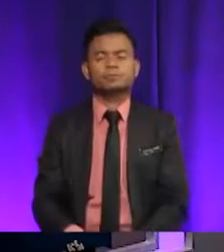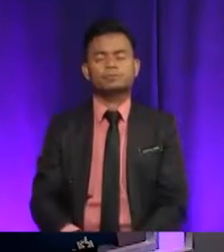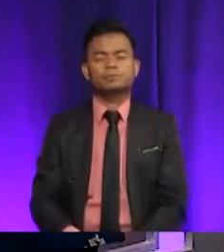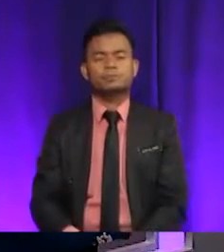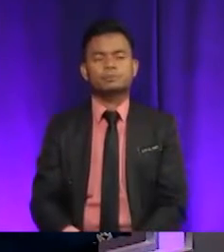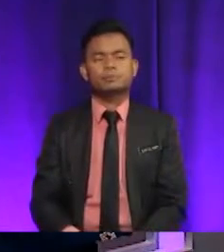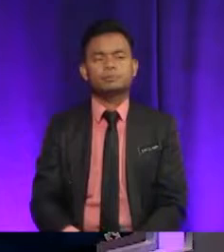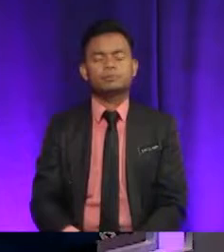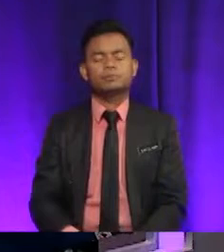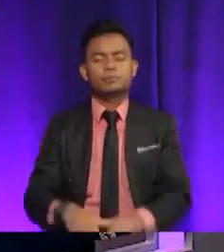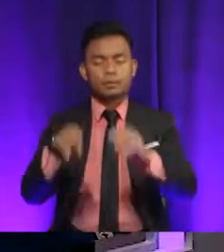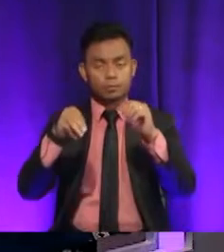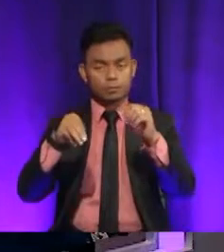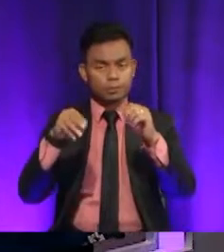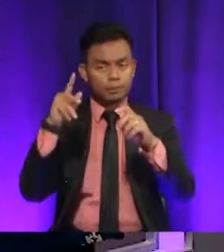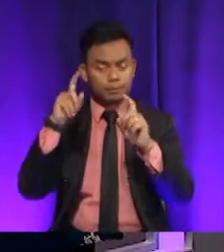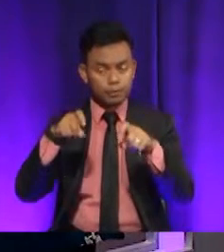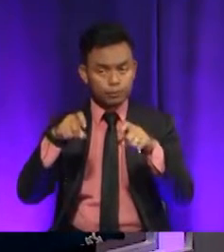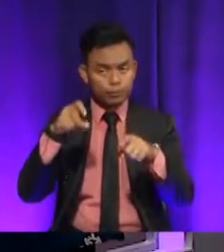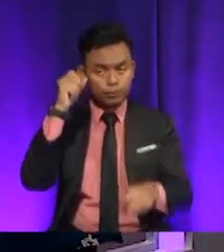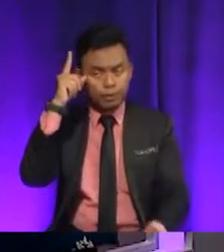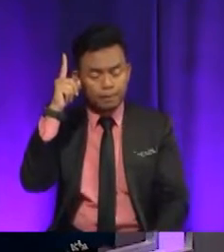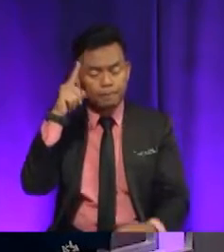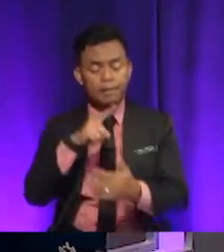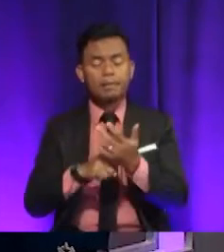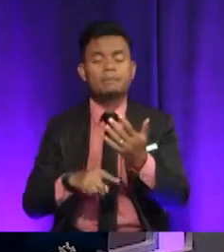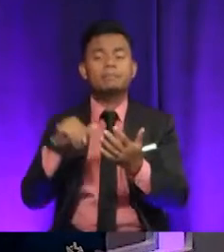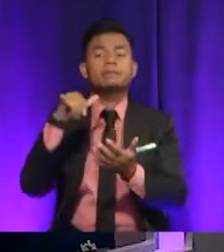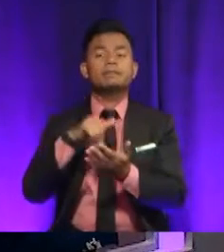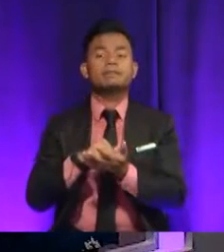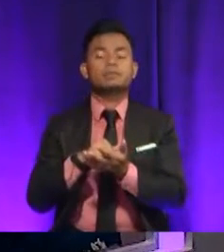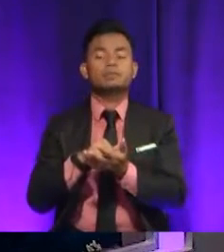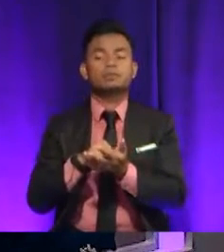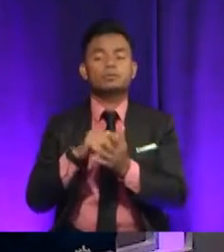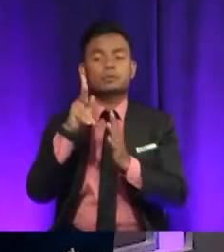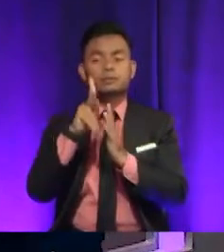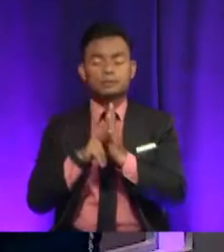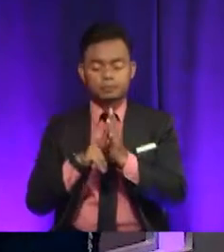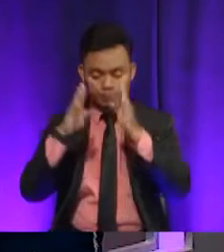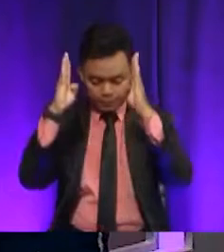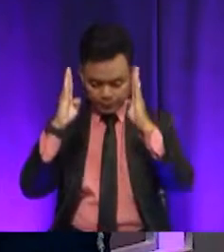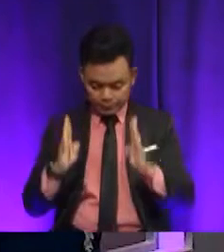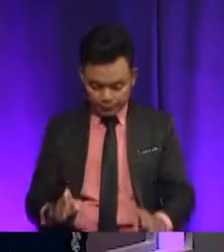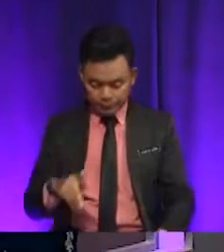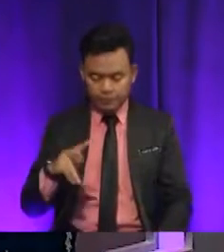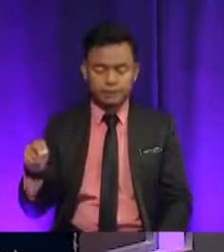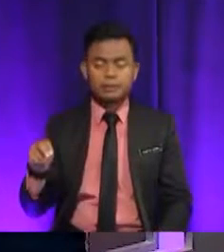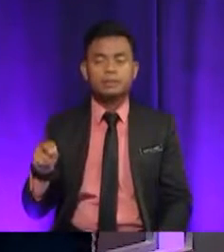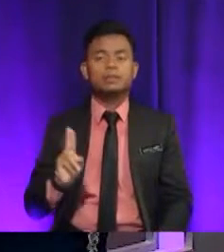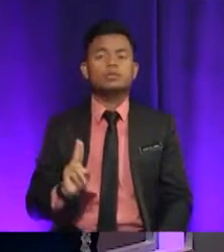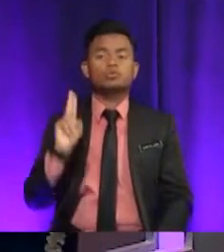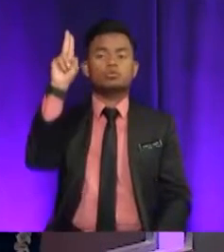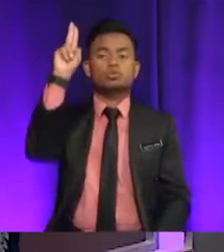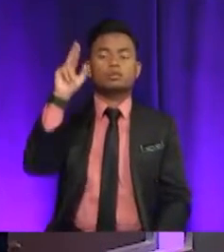murid-murid juga perlu memahami apakah dia kepribadian unggul Apa itu kepribadian unggul Oke jadi maksud kepribadian